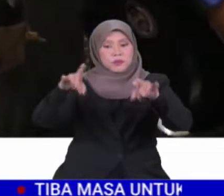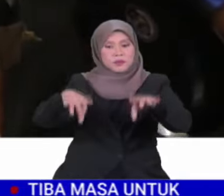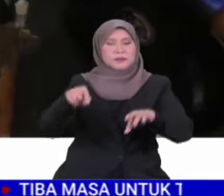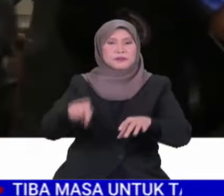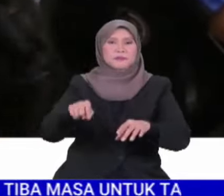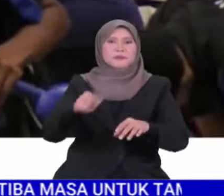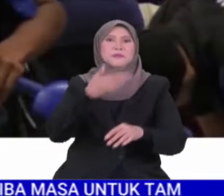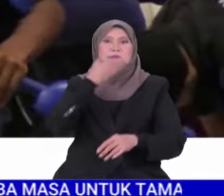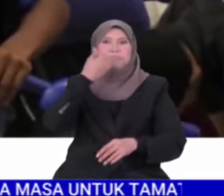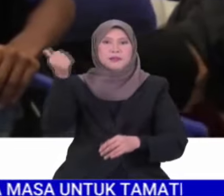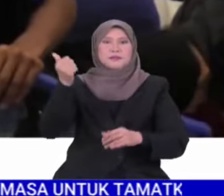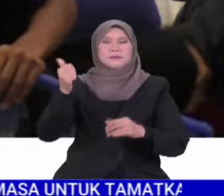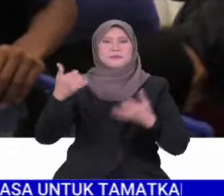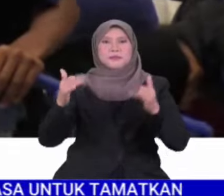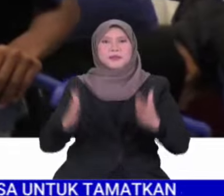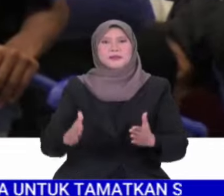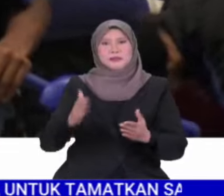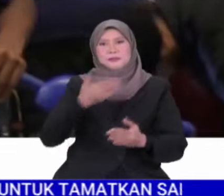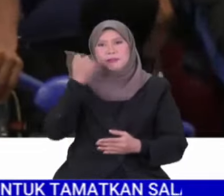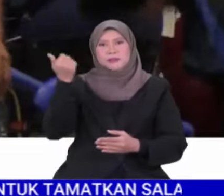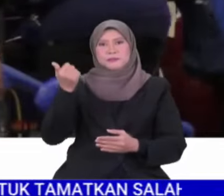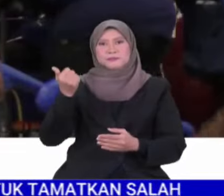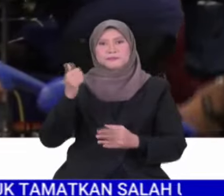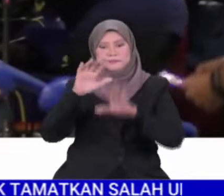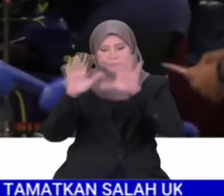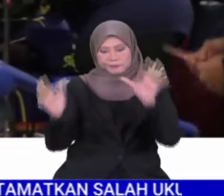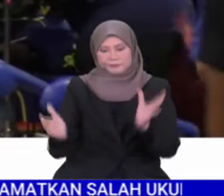merupakan kuasa besar hoki dunia pada masa ini.